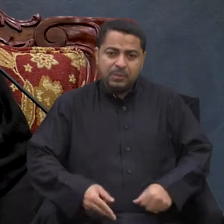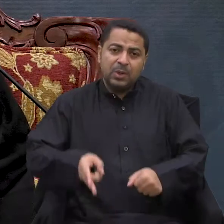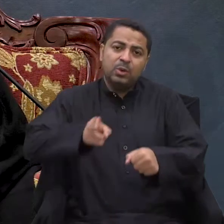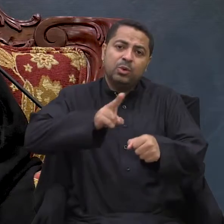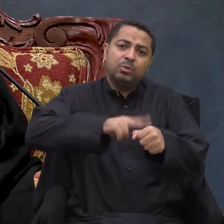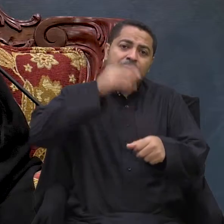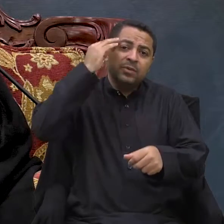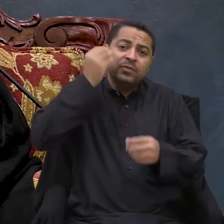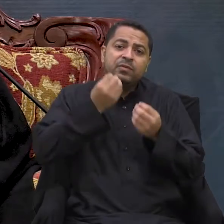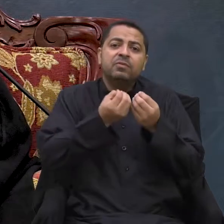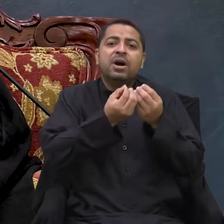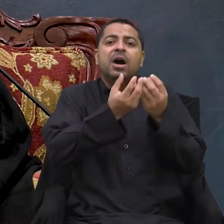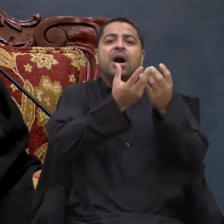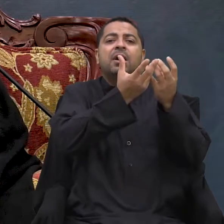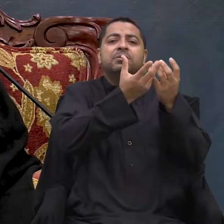وفاطمة الزهراء